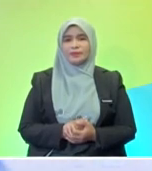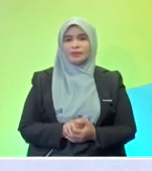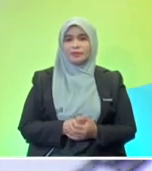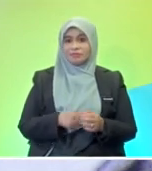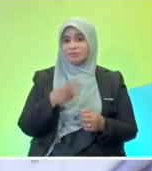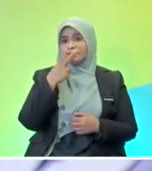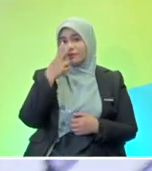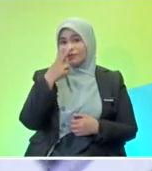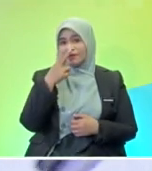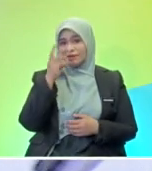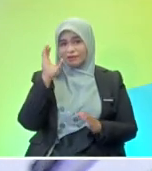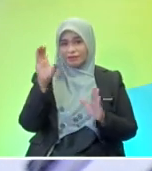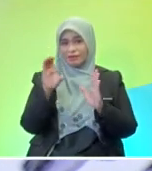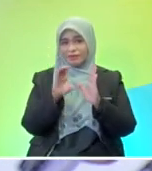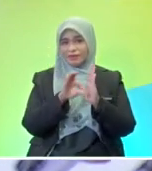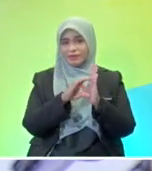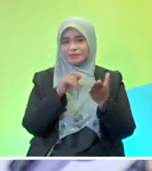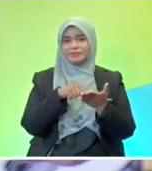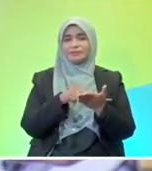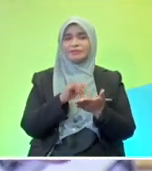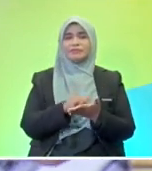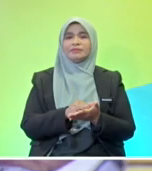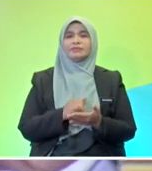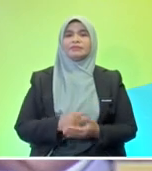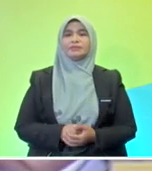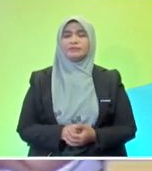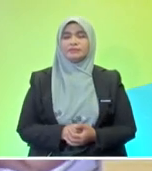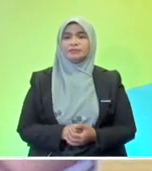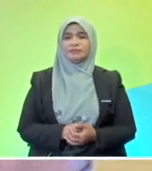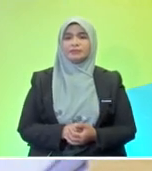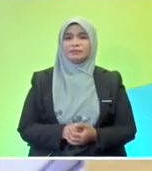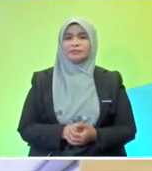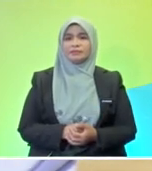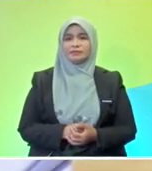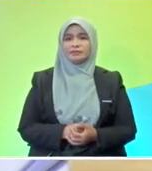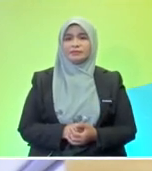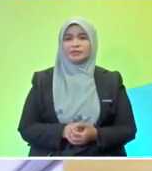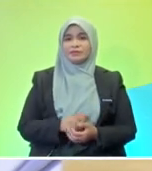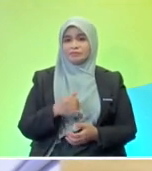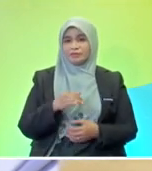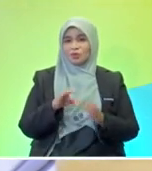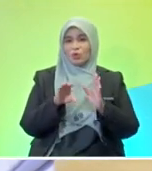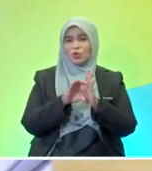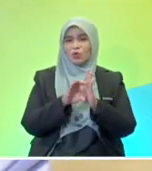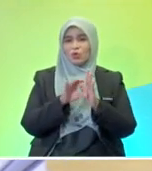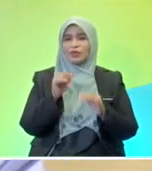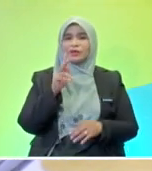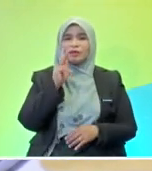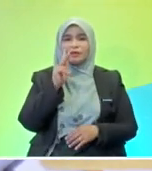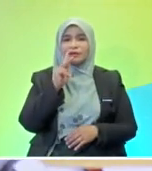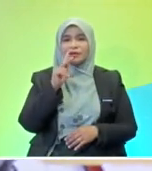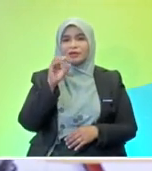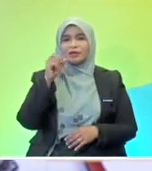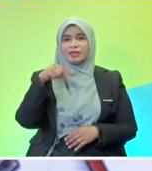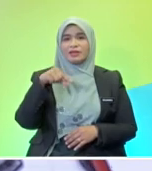Okey. Ikutlah kreativiti sendiri. Baiklah, boleh cikgu. Je. Ini dia. Okey. Saya punya kena pegang sekejap bagi kering ya cikgu.